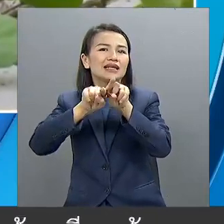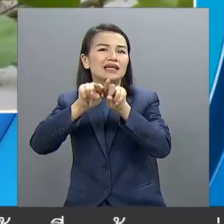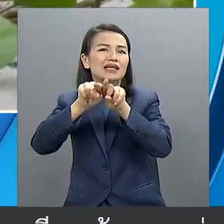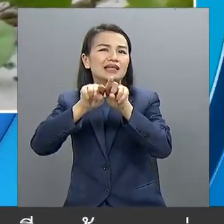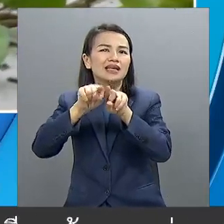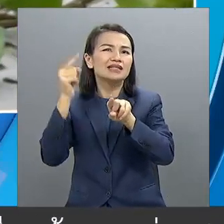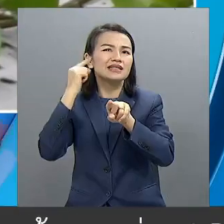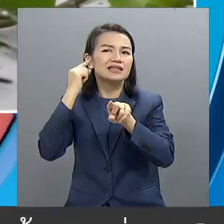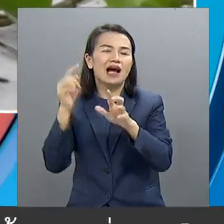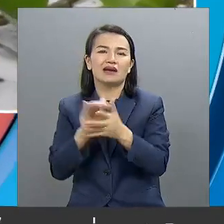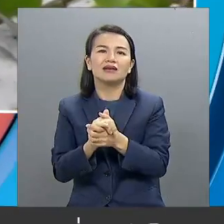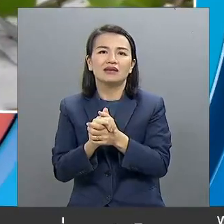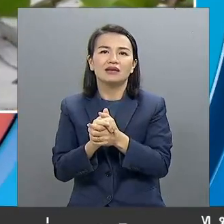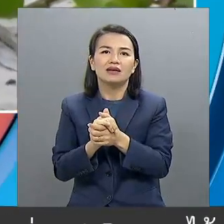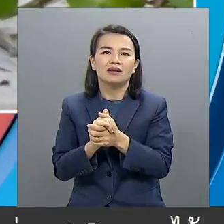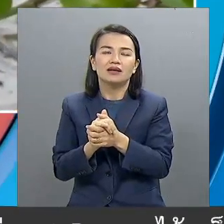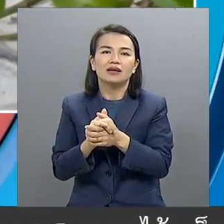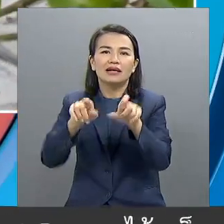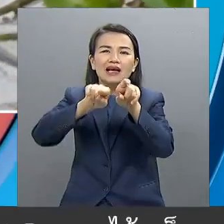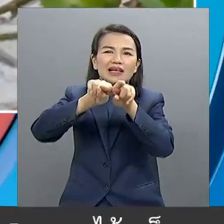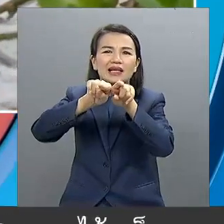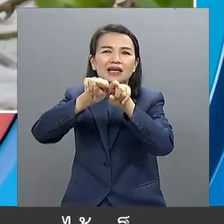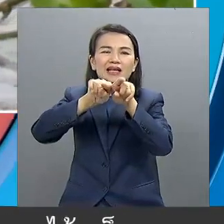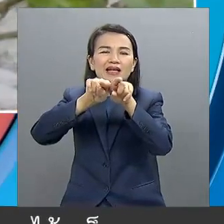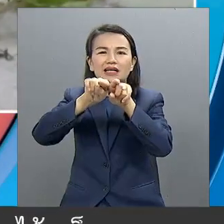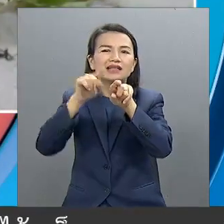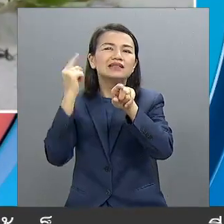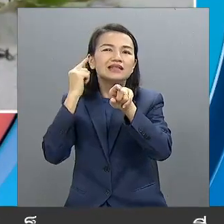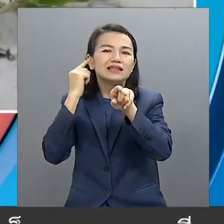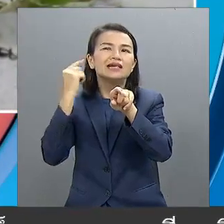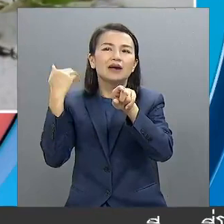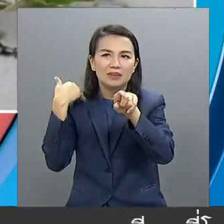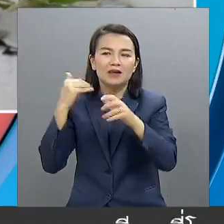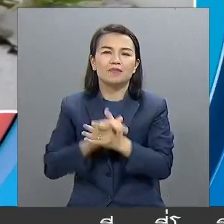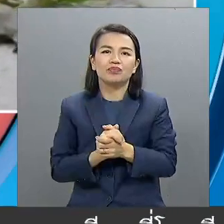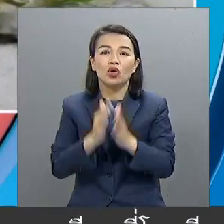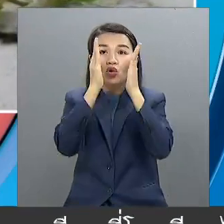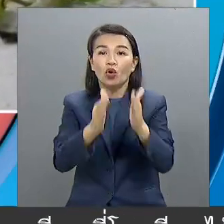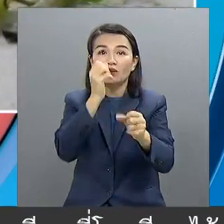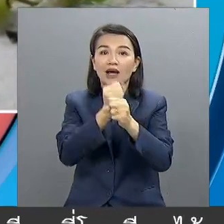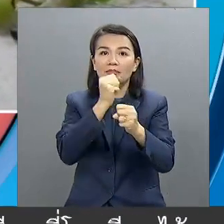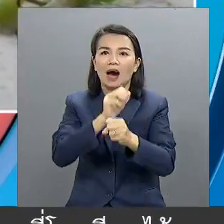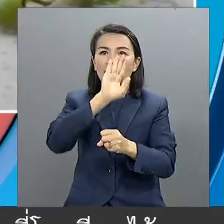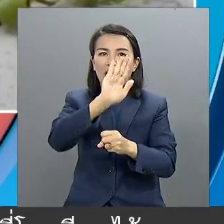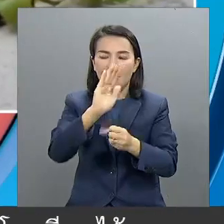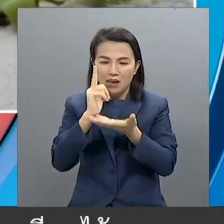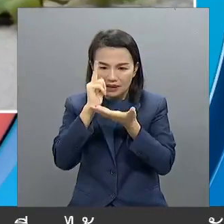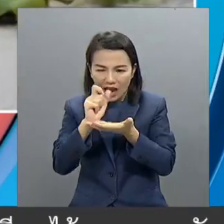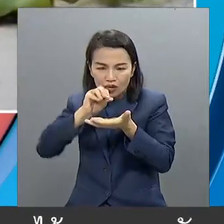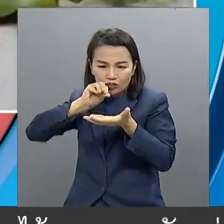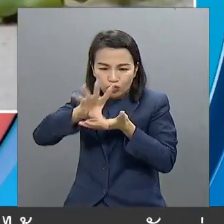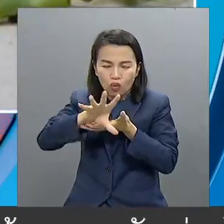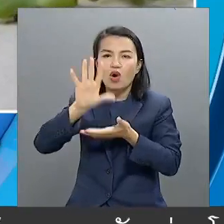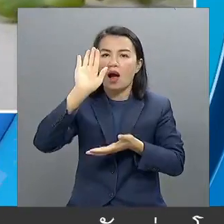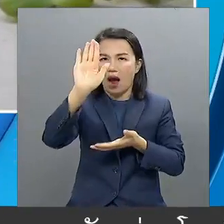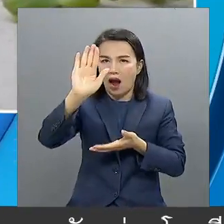ันชนกั ปรวmannกับ Brilliantเจที่กาชพ บอกวา ห้ามใช้ flat ในการถ่ายหใช้ไฟใช้ personajesส่